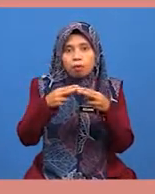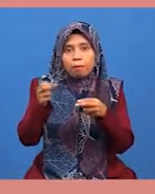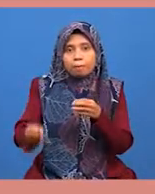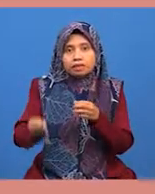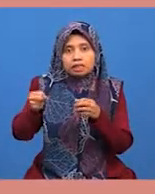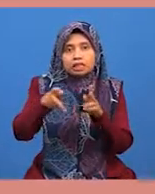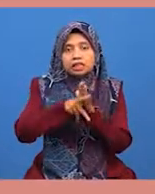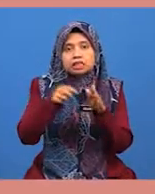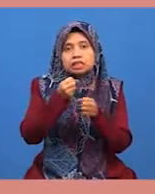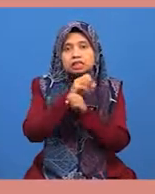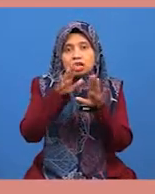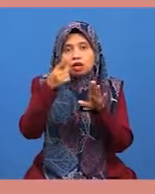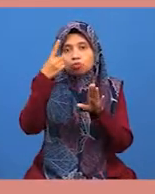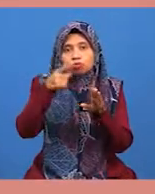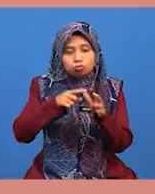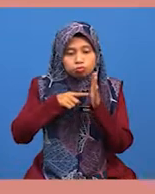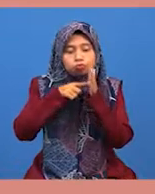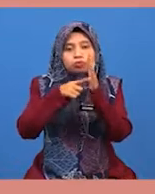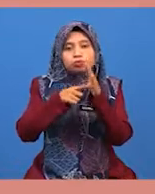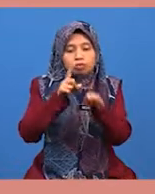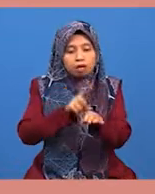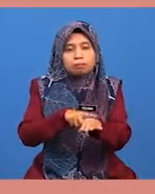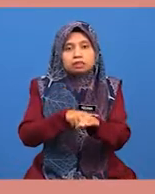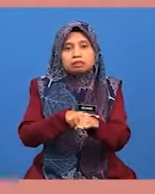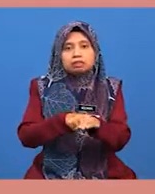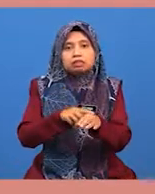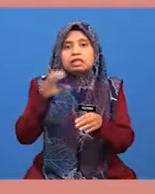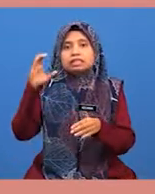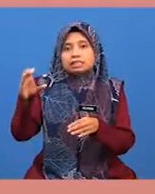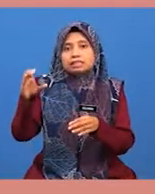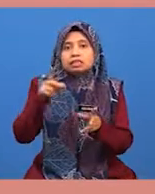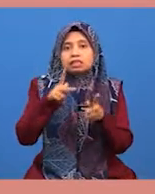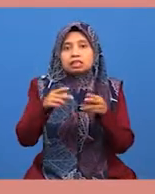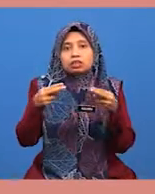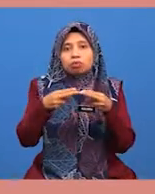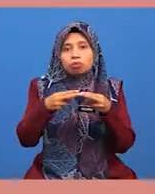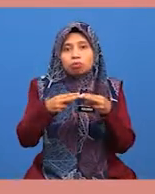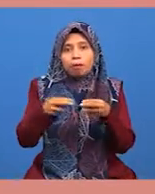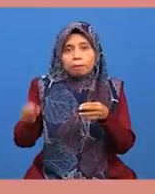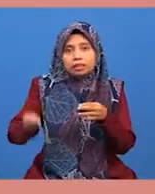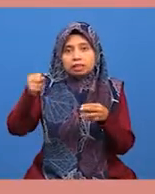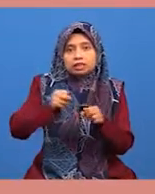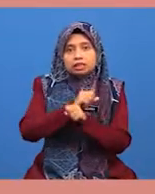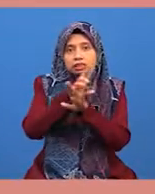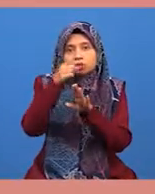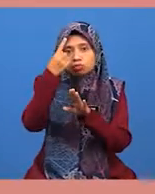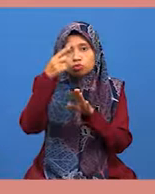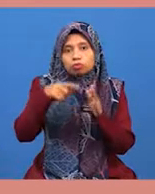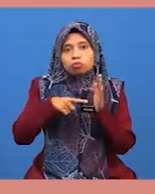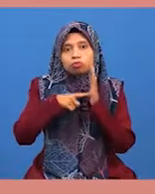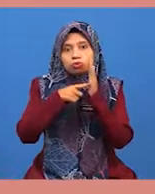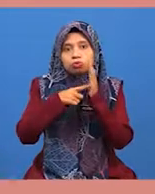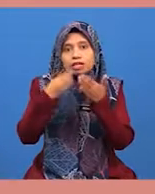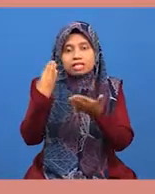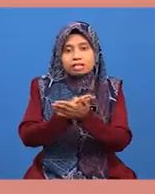untuk menunjukkan masa. C. Kata hubung pancangan keterangan untuk menunjukkan sampai